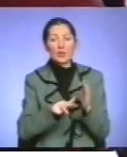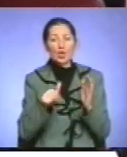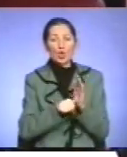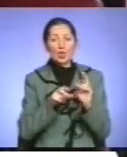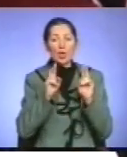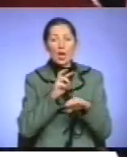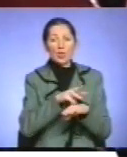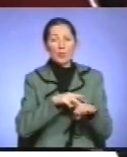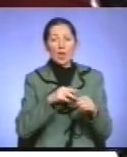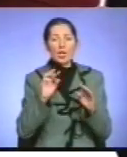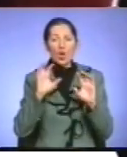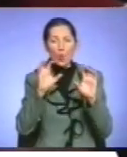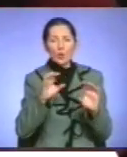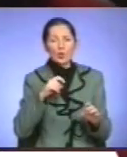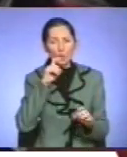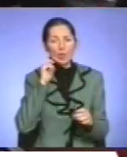України. Триває розслідування.